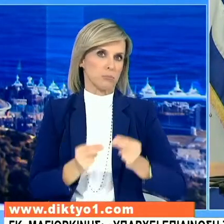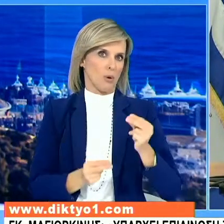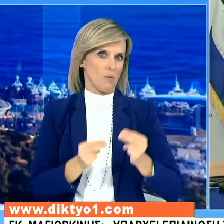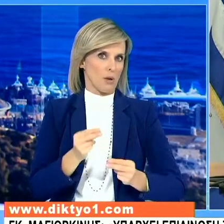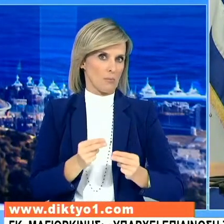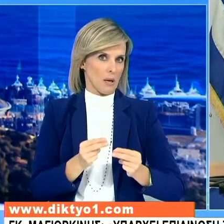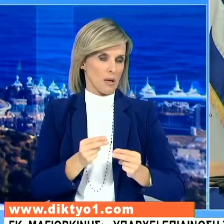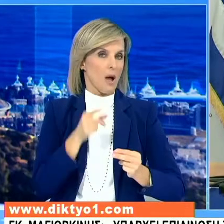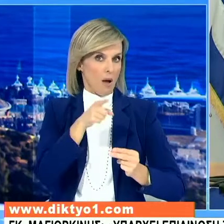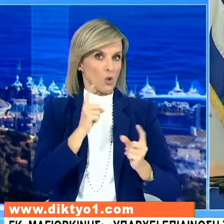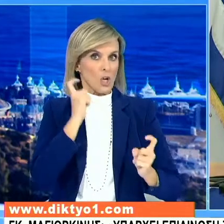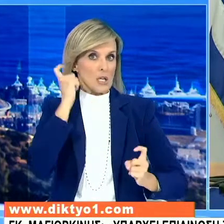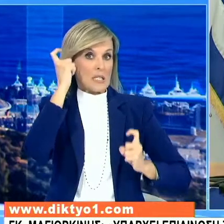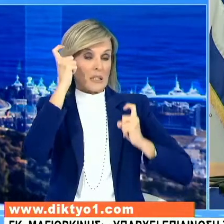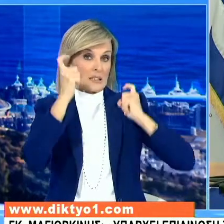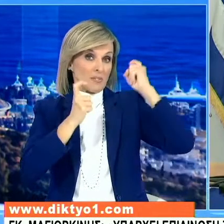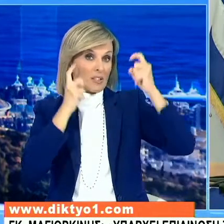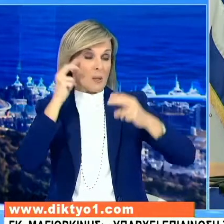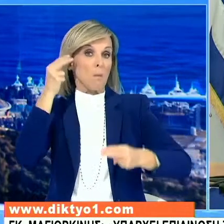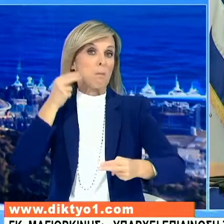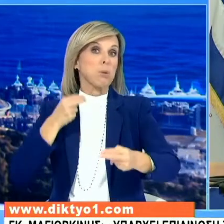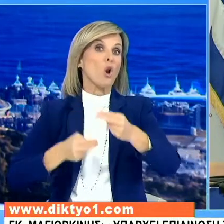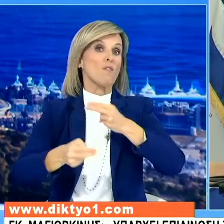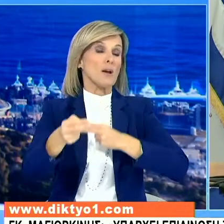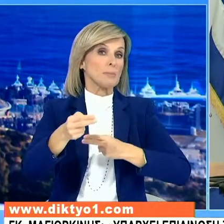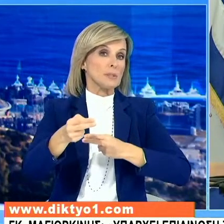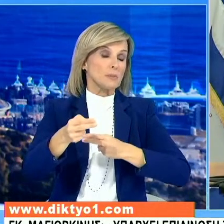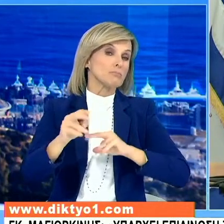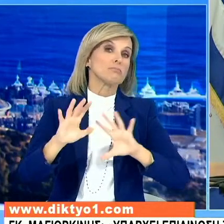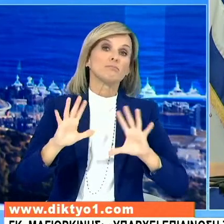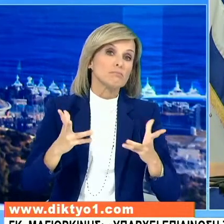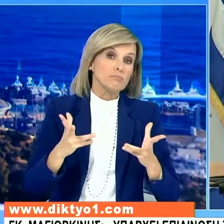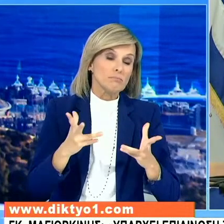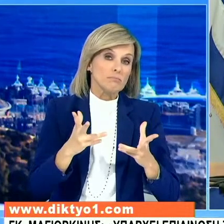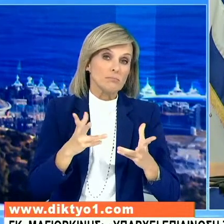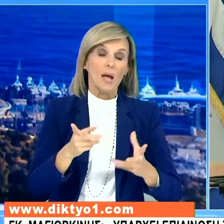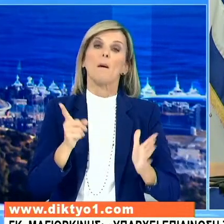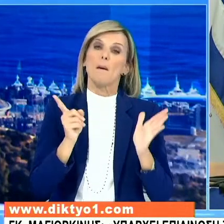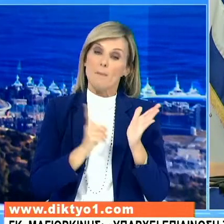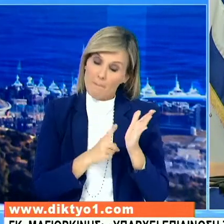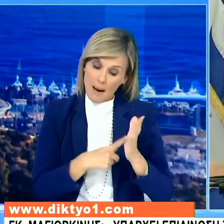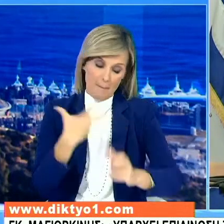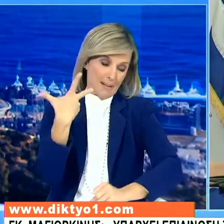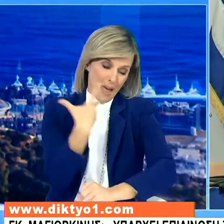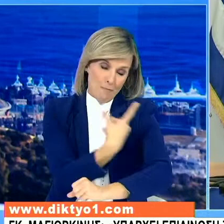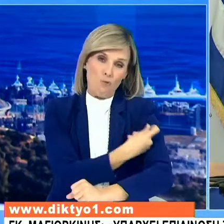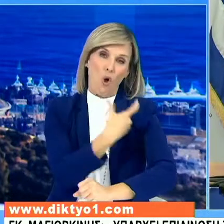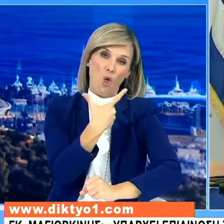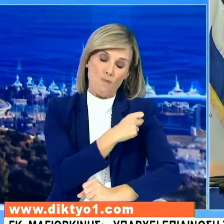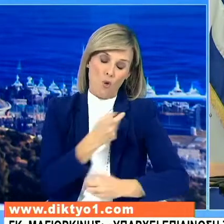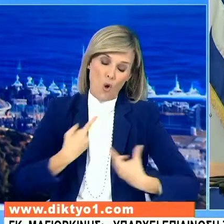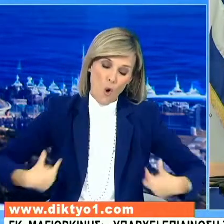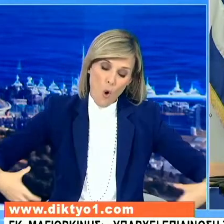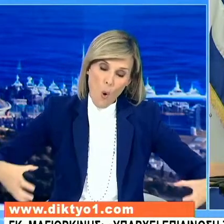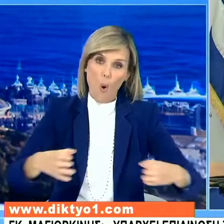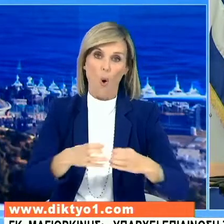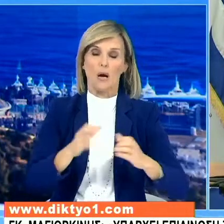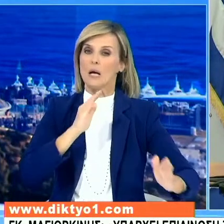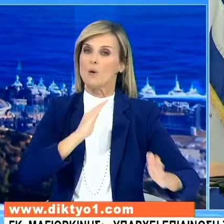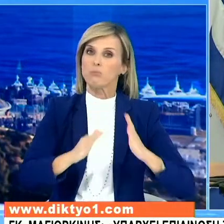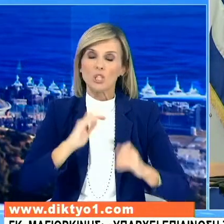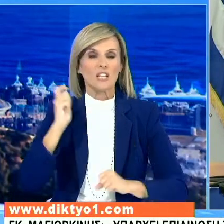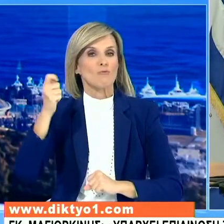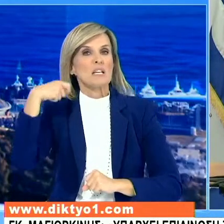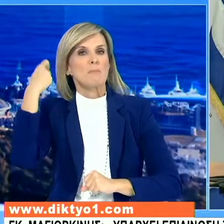αυτή την προοπτική στη συζήτηση των εμβολίων. Συμμετέχοντας στον εμβολιασμό, εκτός από την προσωπική μας προστασία, της οικογένειάς μας και